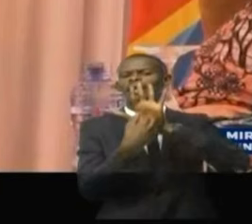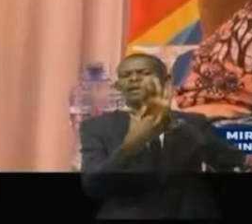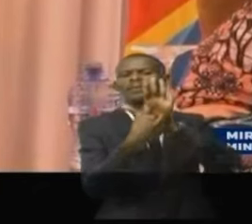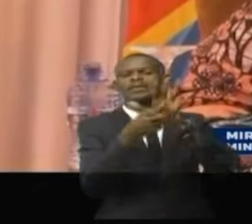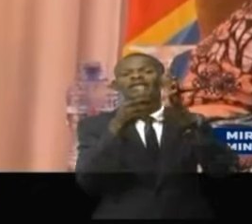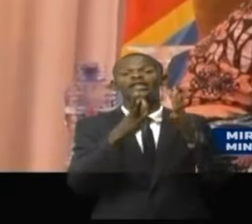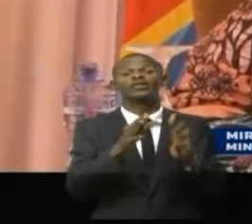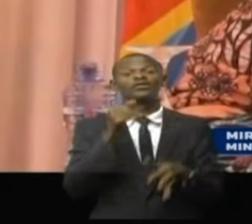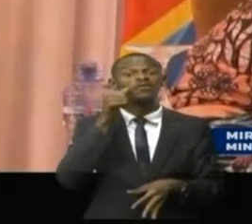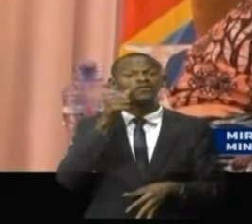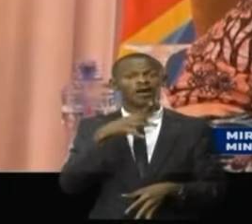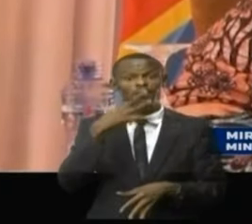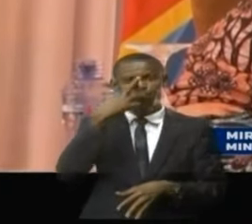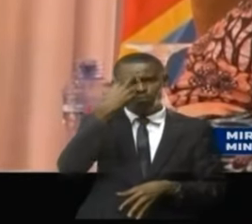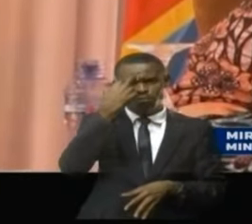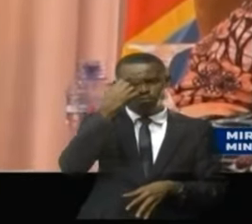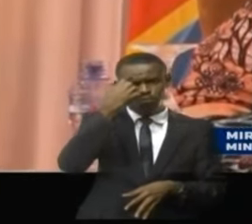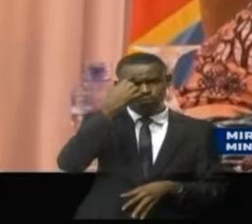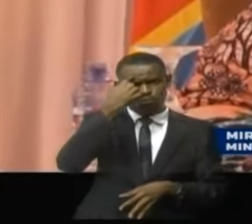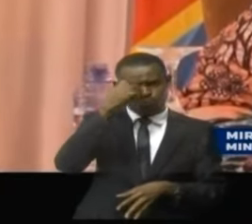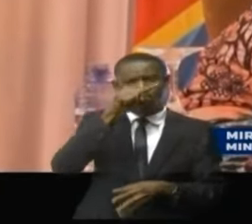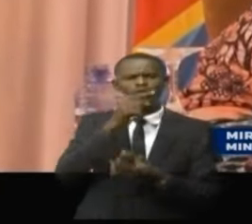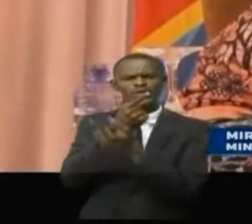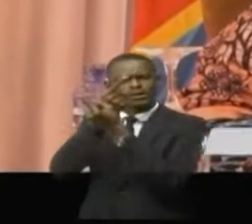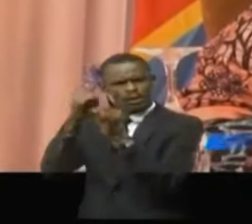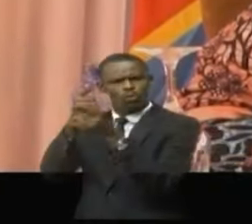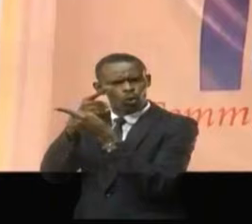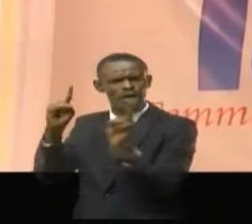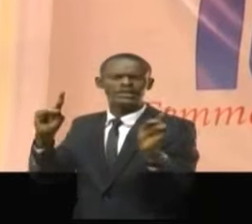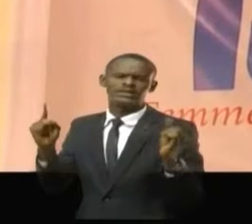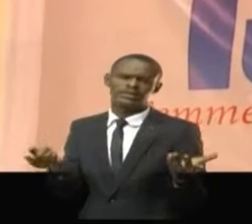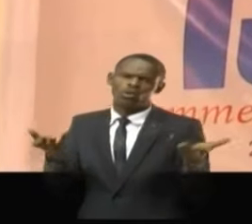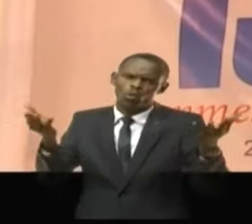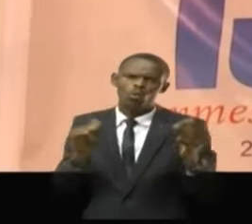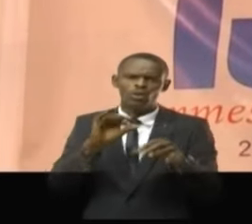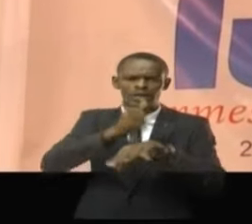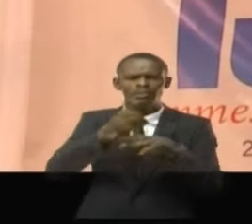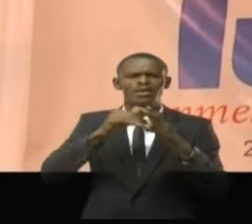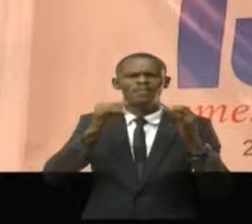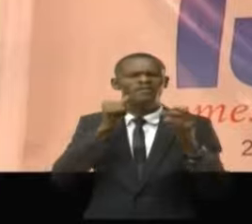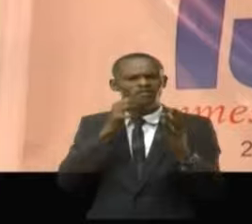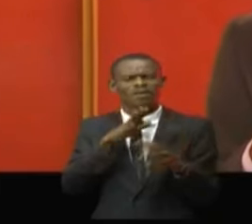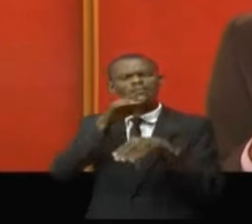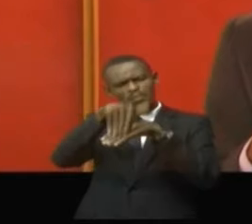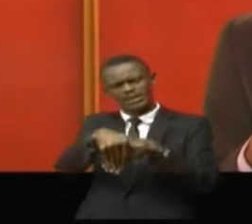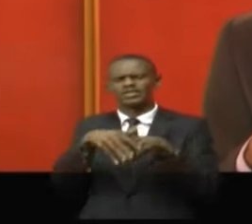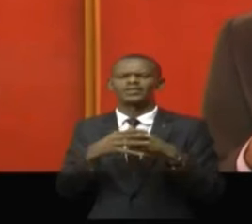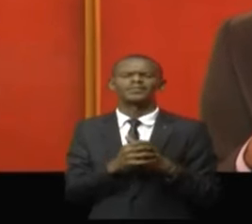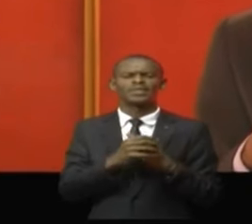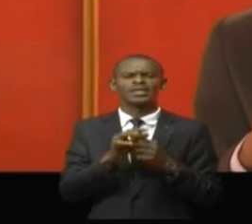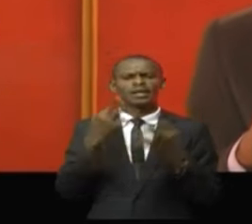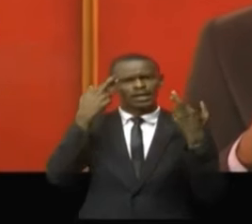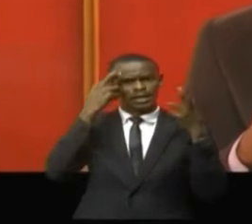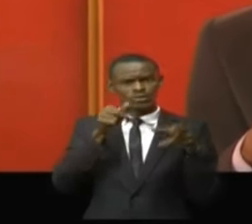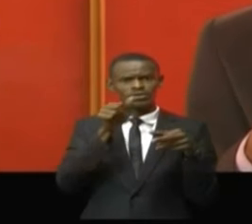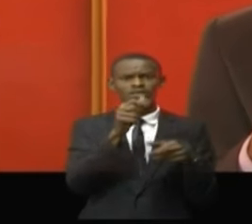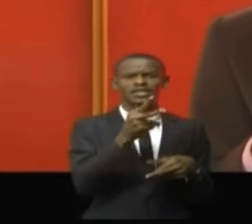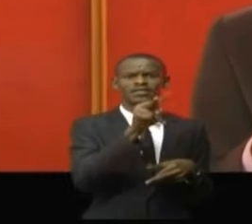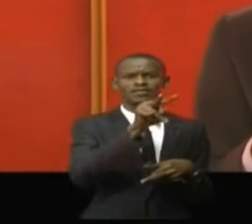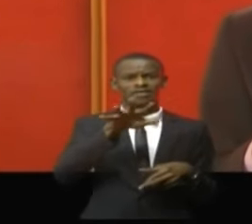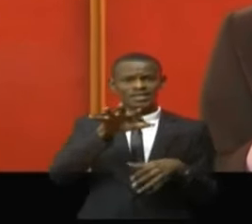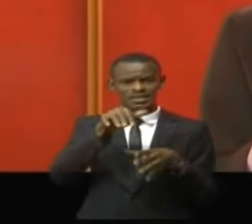cadre de la consolidation de la paix. La résolution 1325 est une résolution